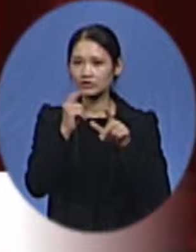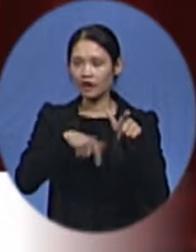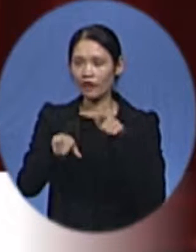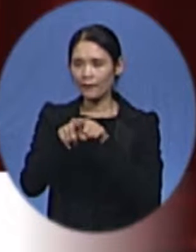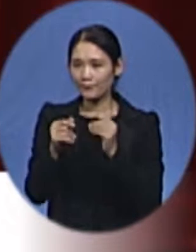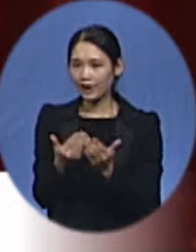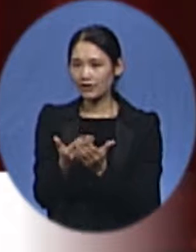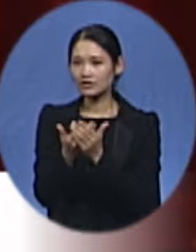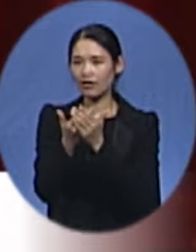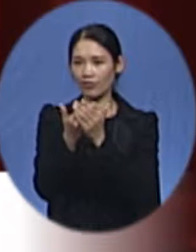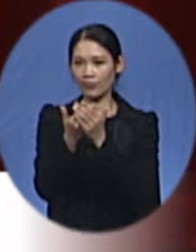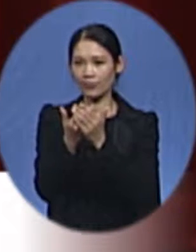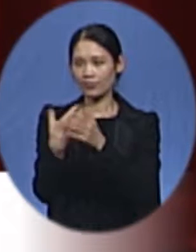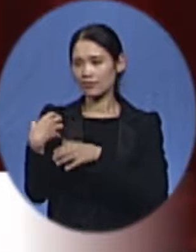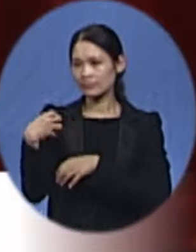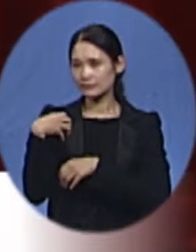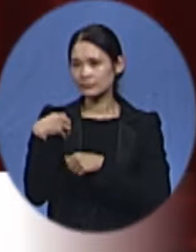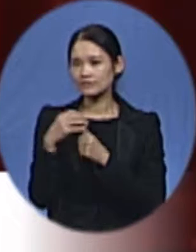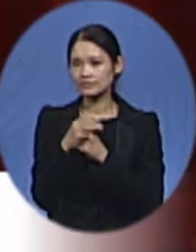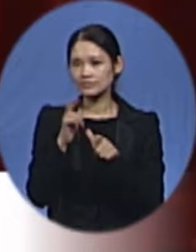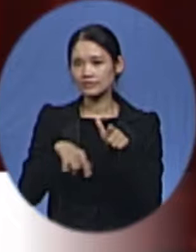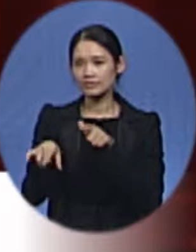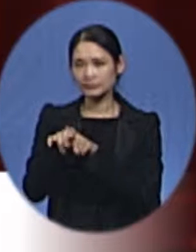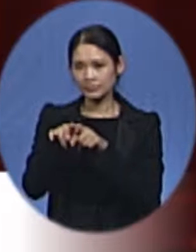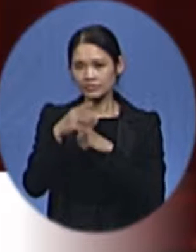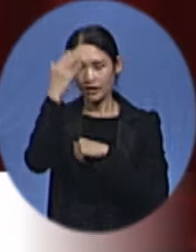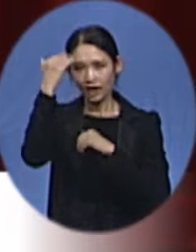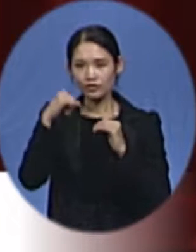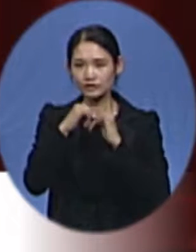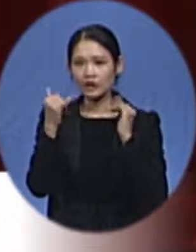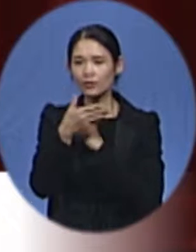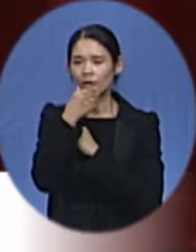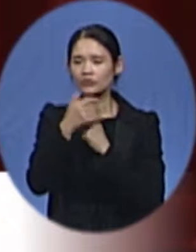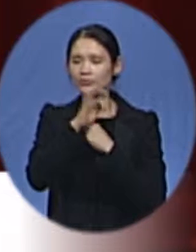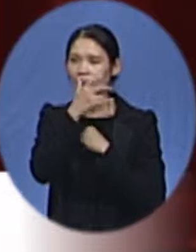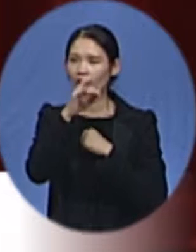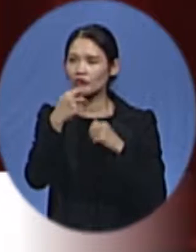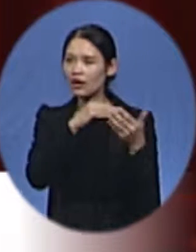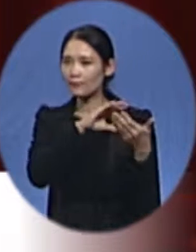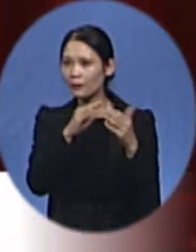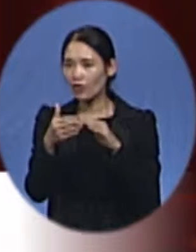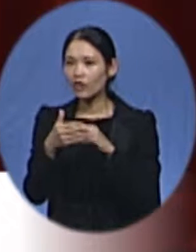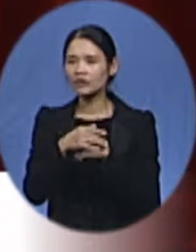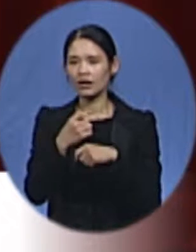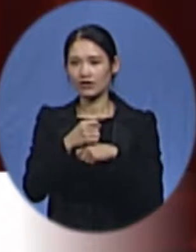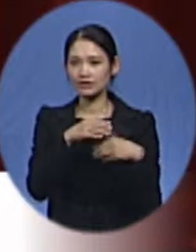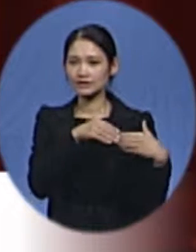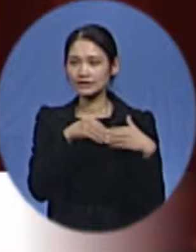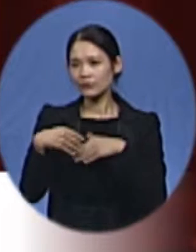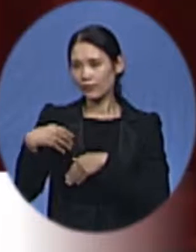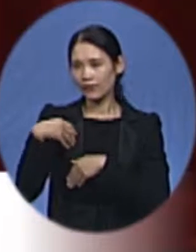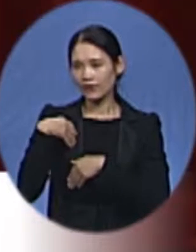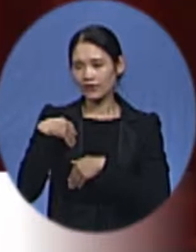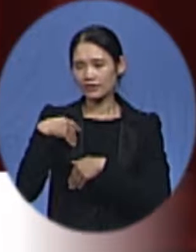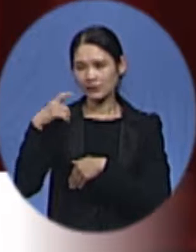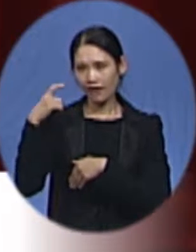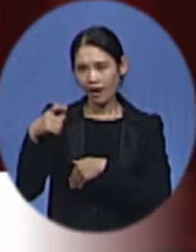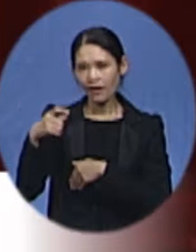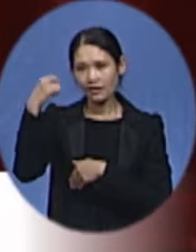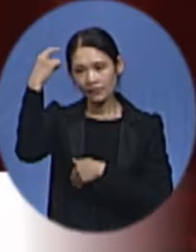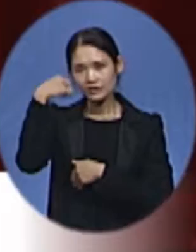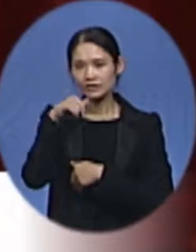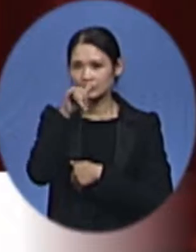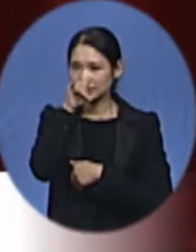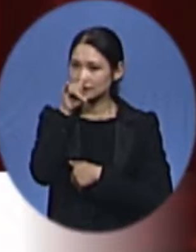한국사회복지협의회를 도약시키고 더 나아가 우리나라 사회복지 패러다임의 변화를 이끌어내야 하는